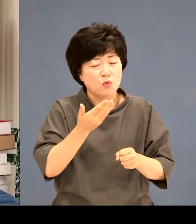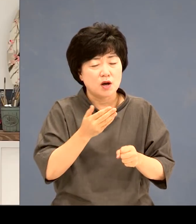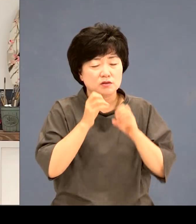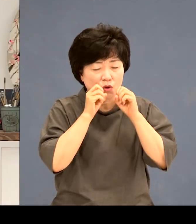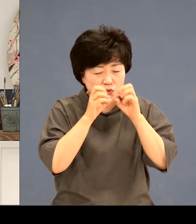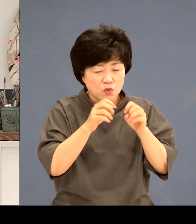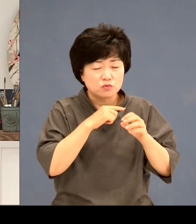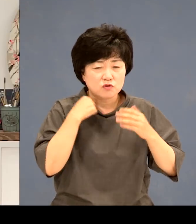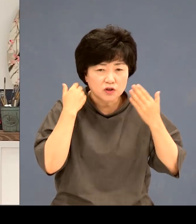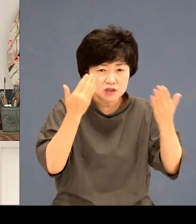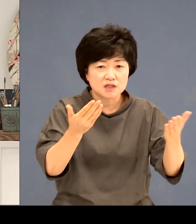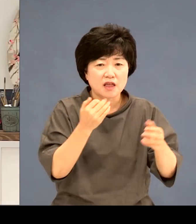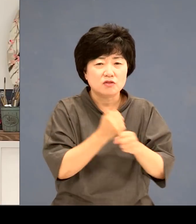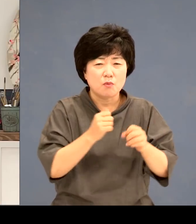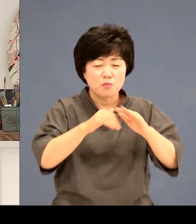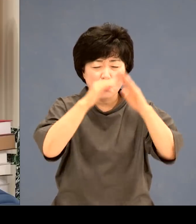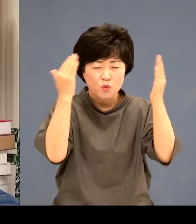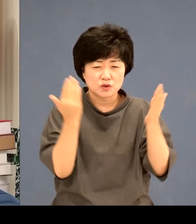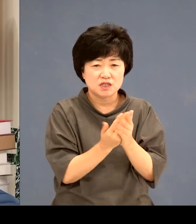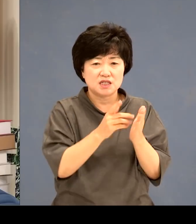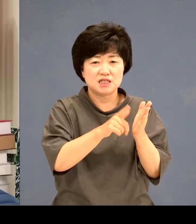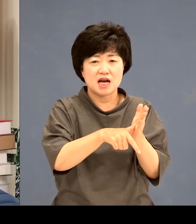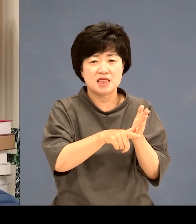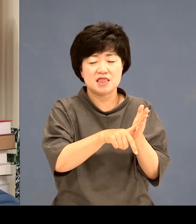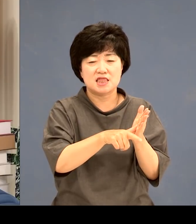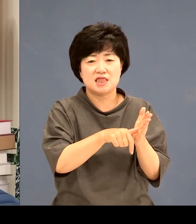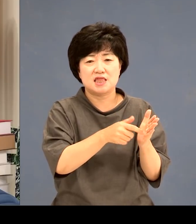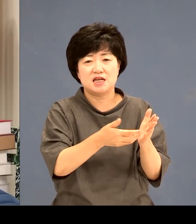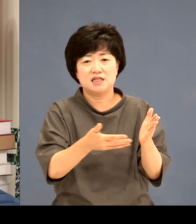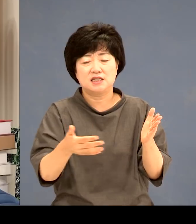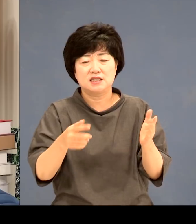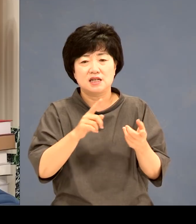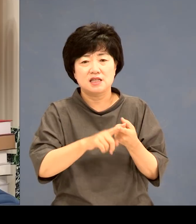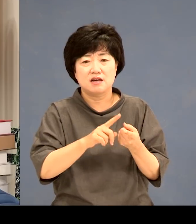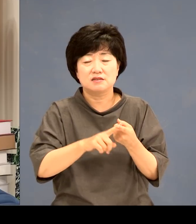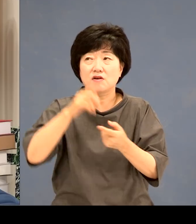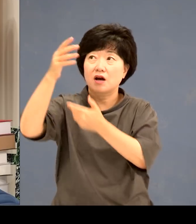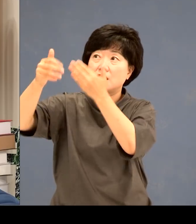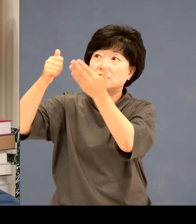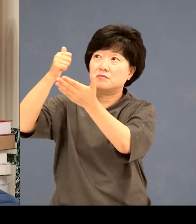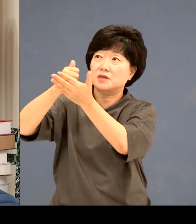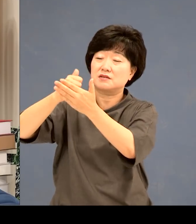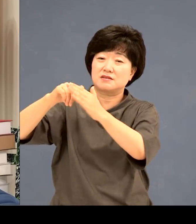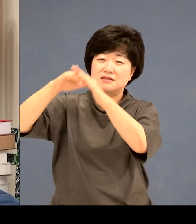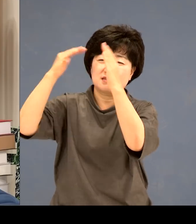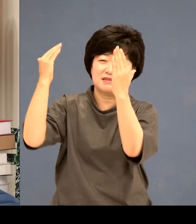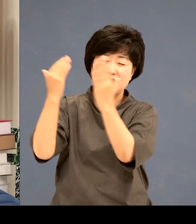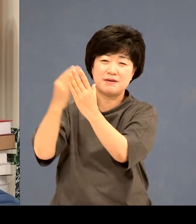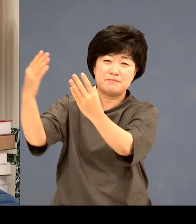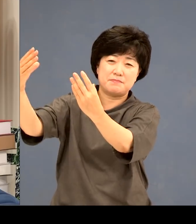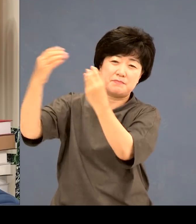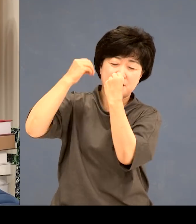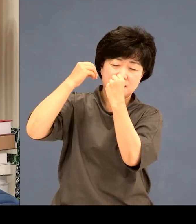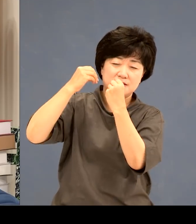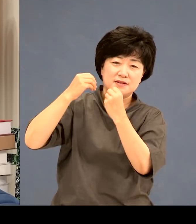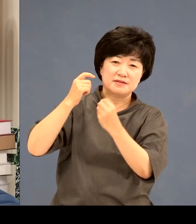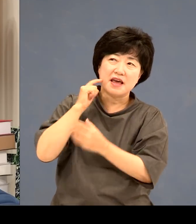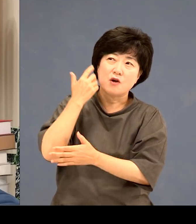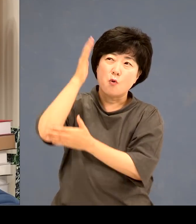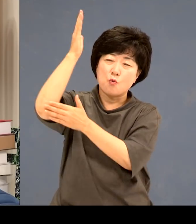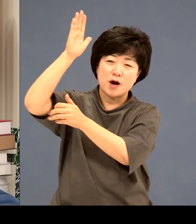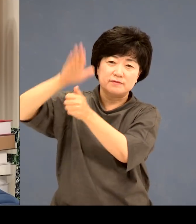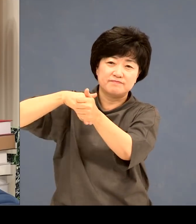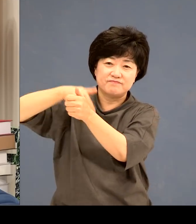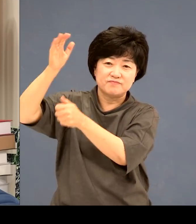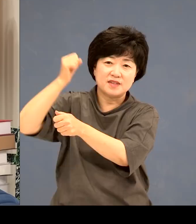꼬꾸라졌죠. 꼬꾸라지면서 그동안 그 선교사로 나가기 위해서 26년이 넘는 세월 동안 그렇게